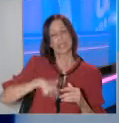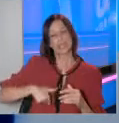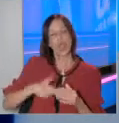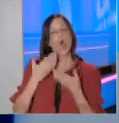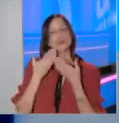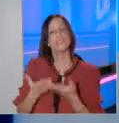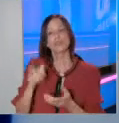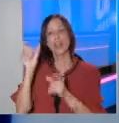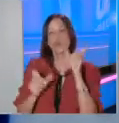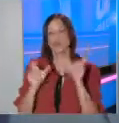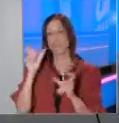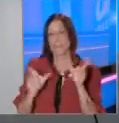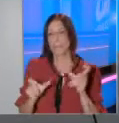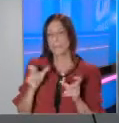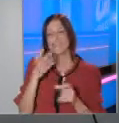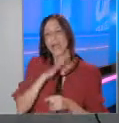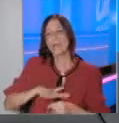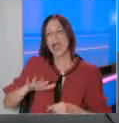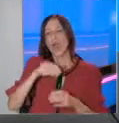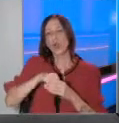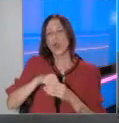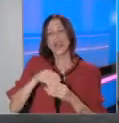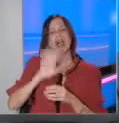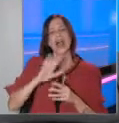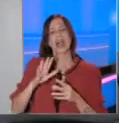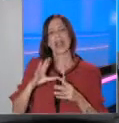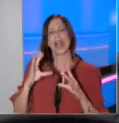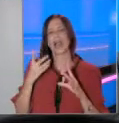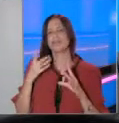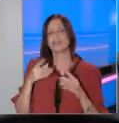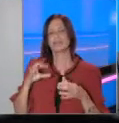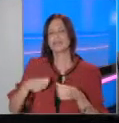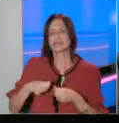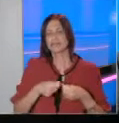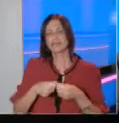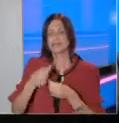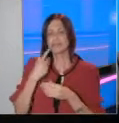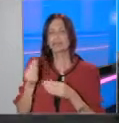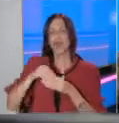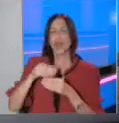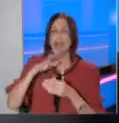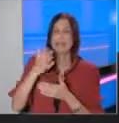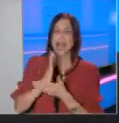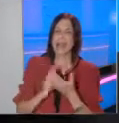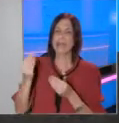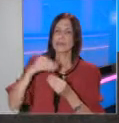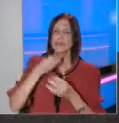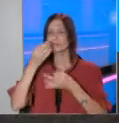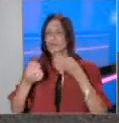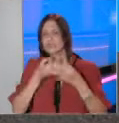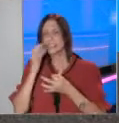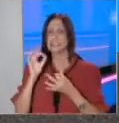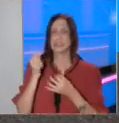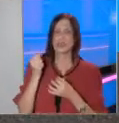מסייעים לתושבים, והמערך שלנו כולל לא רק את חקר המגעים, הוא כולל חלקים נוספים, כגון תשאול